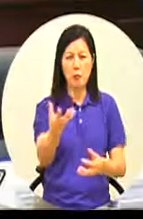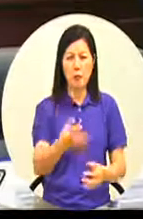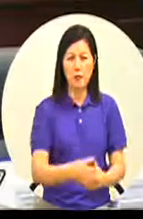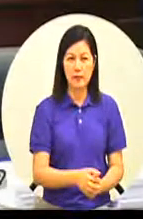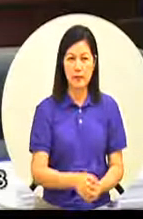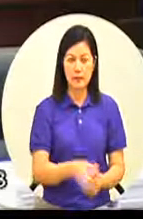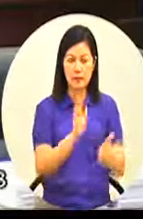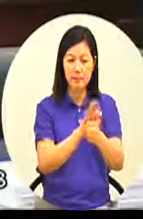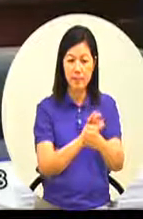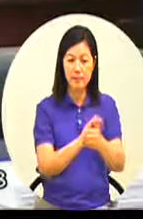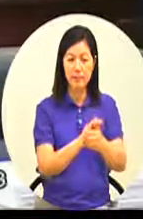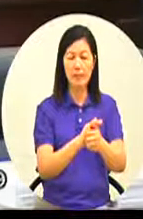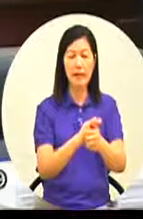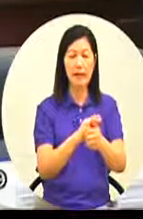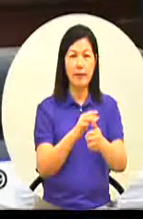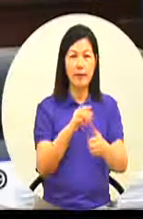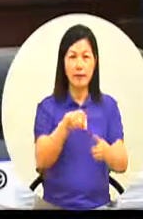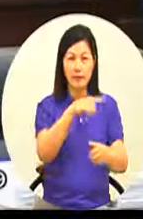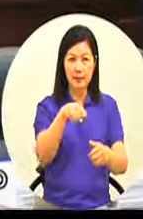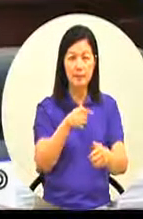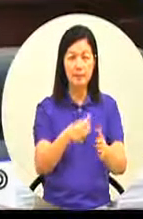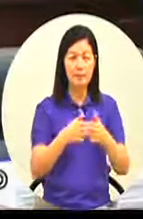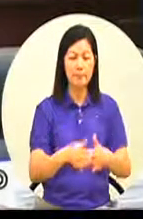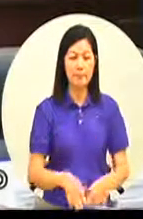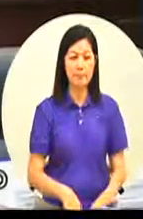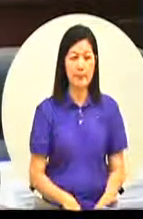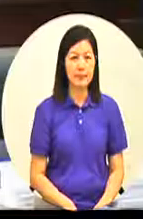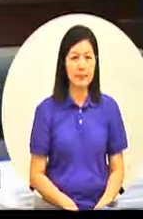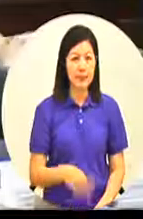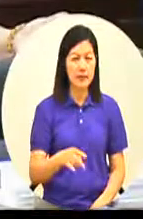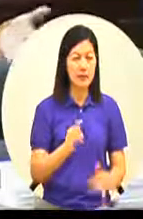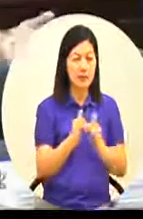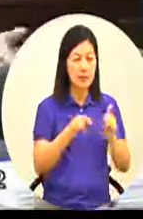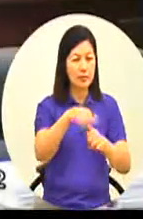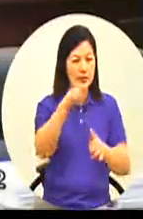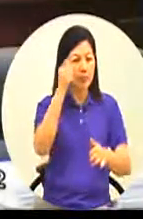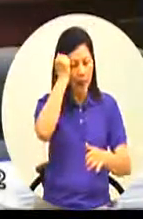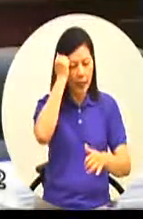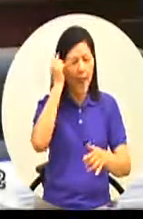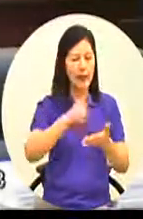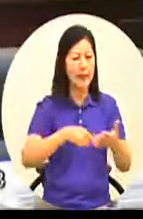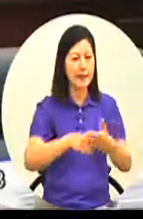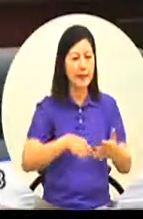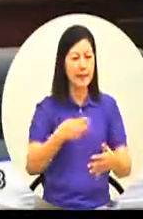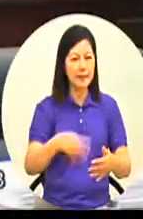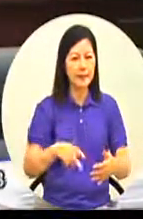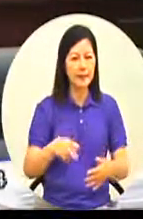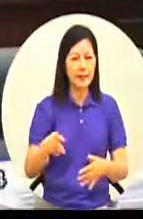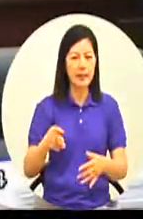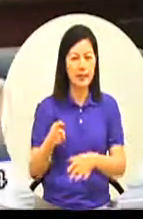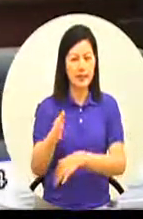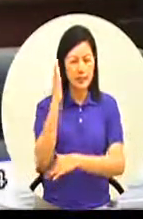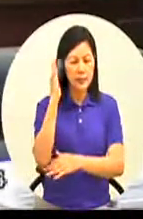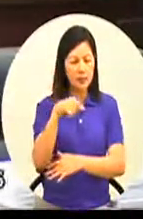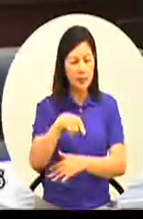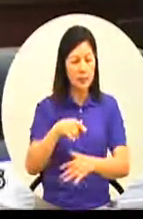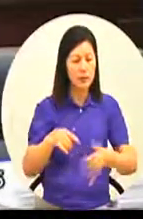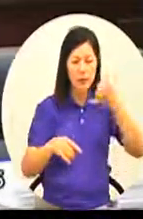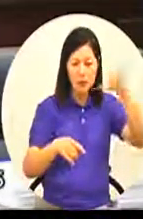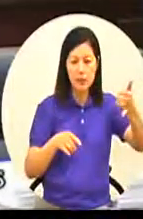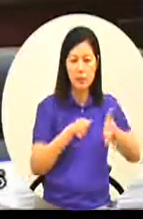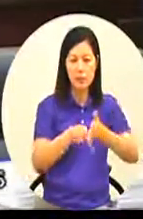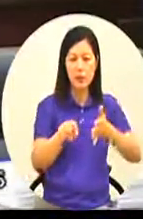们这些人，因为第一个市民容易记，第二个他们觉得放心，因为直接是政府机关的这个专线。第三个，我觉得直